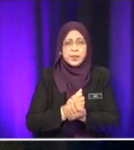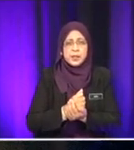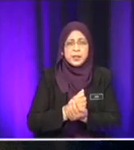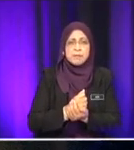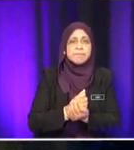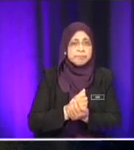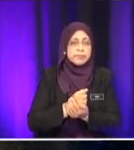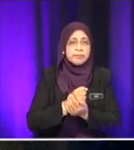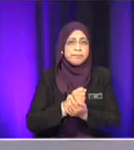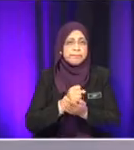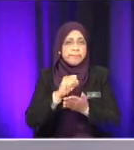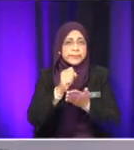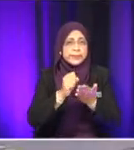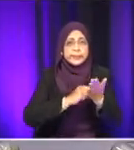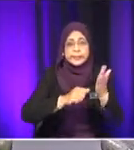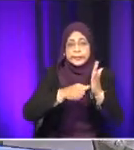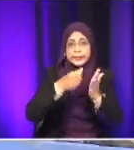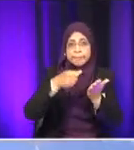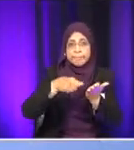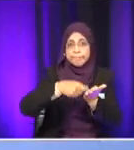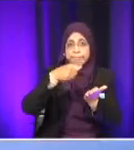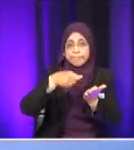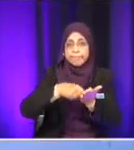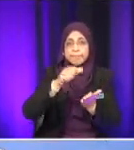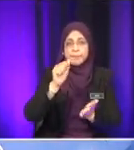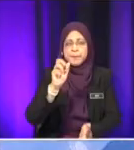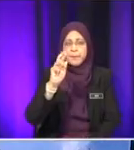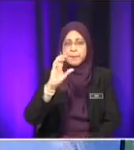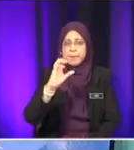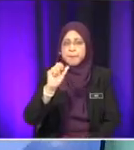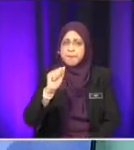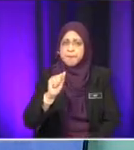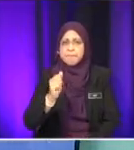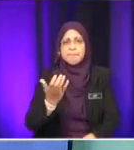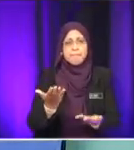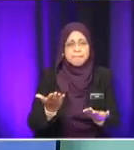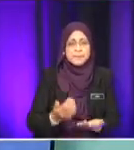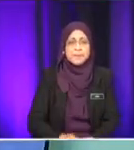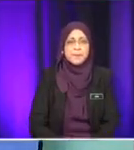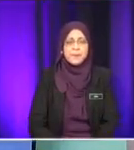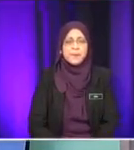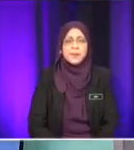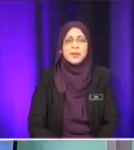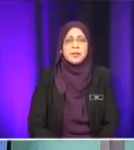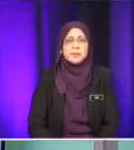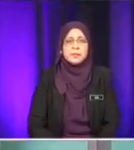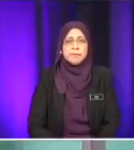akan seni arca oke saya teruskan oke